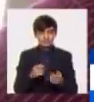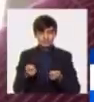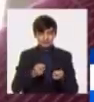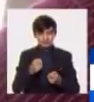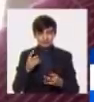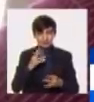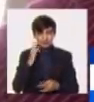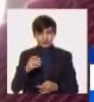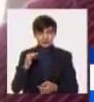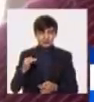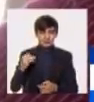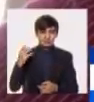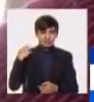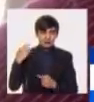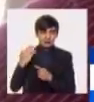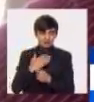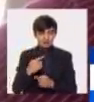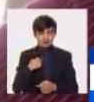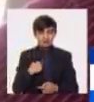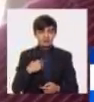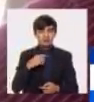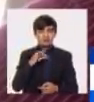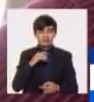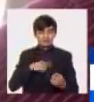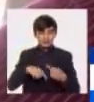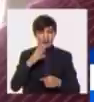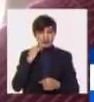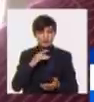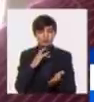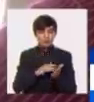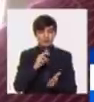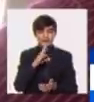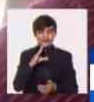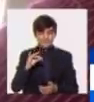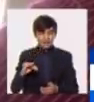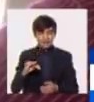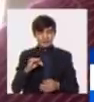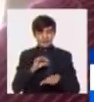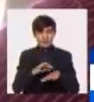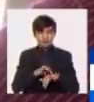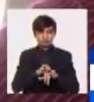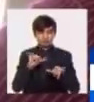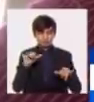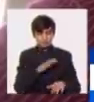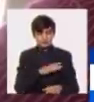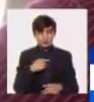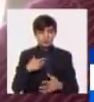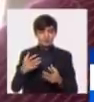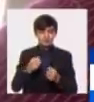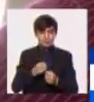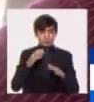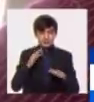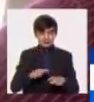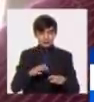тарапынан болмағандықтан біз және Алматы қаласында КВИ ошақтары көбейген соң қабылдау бөлімін